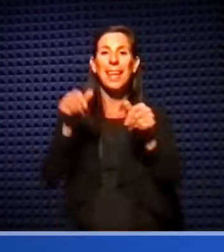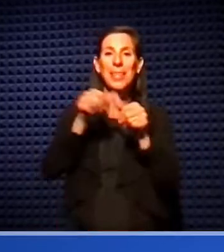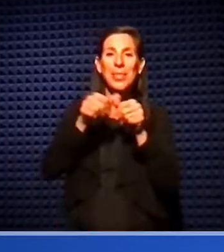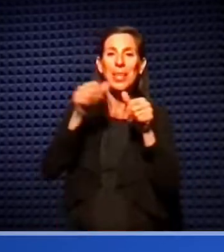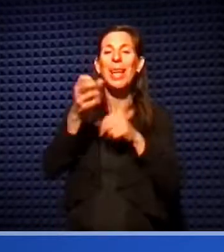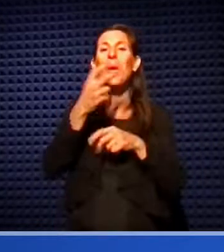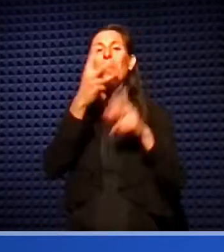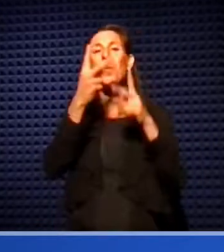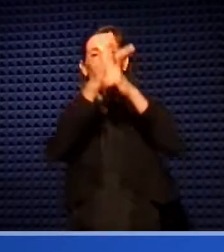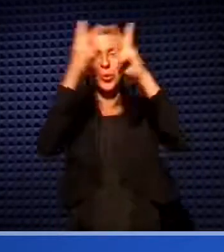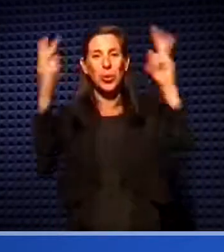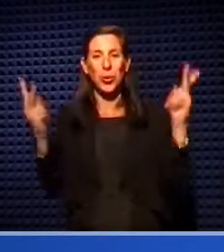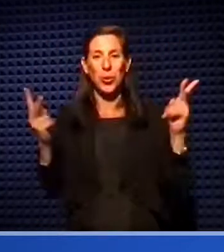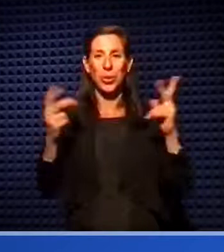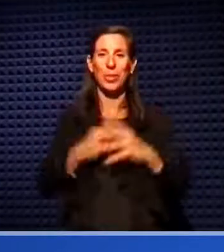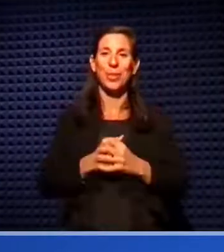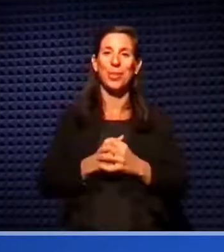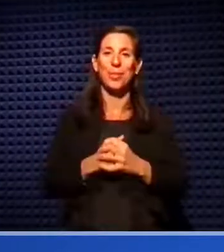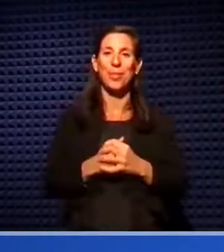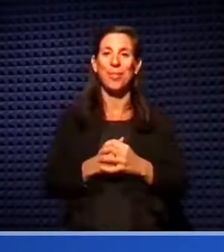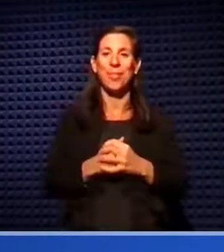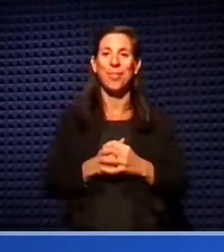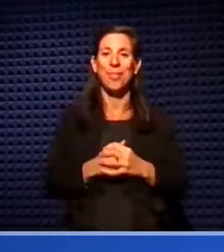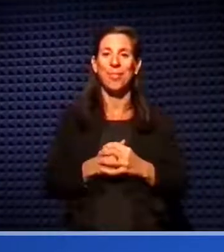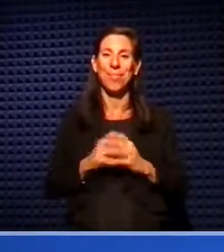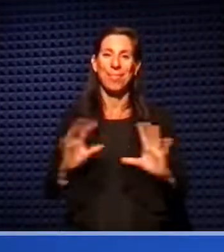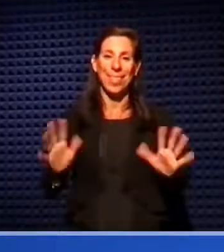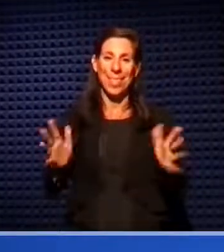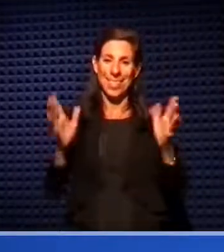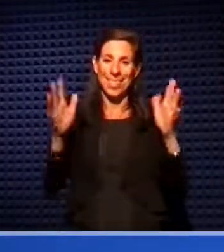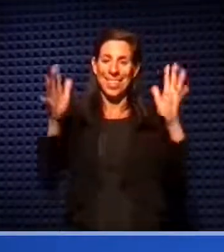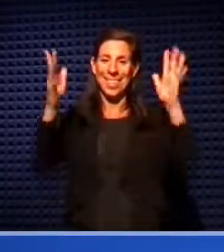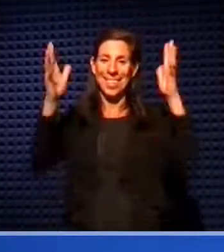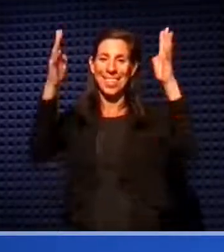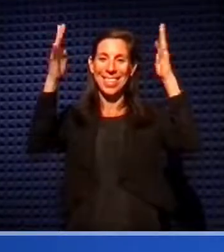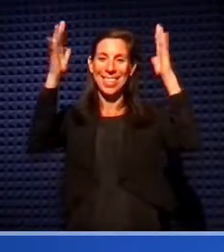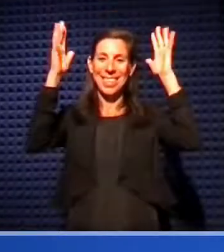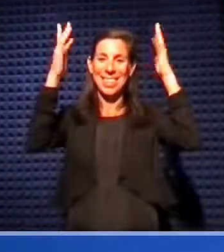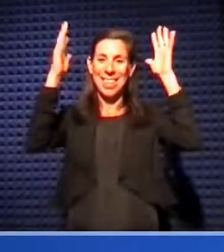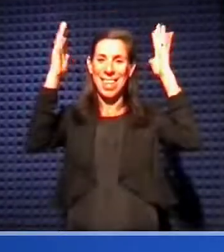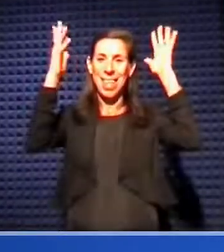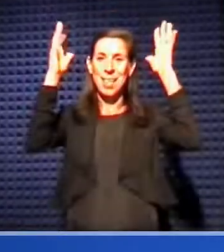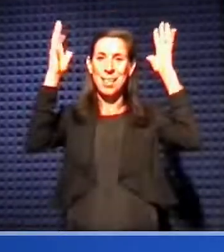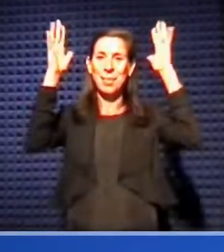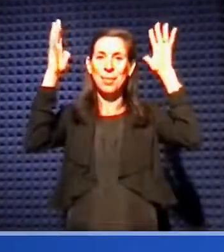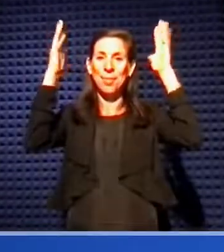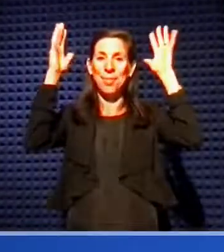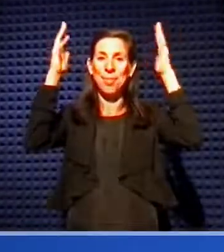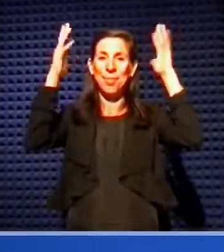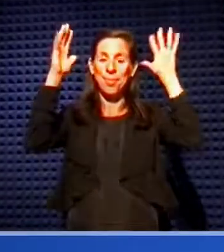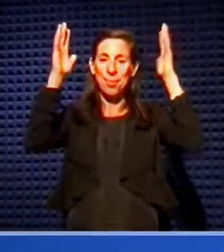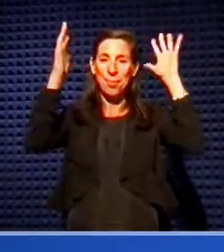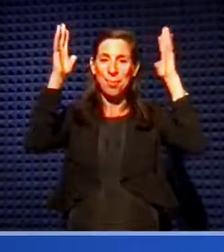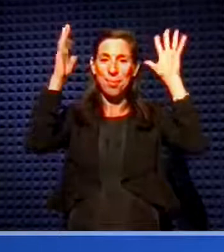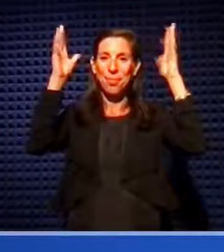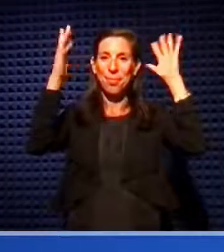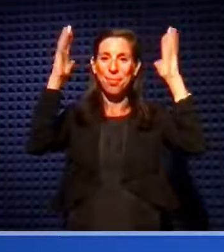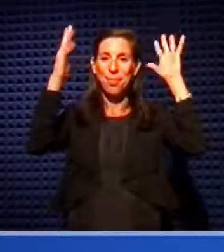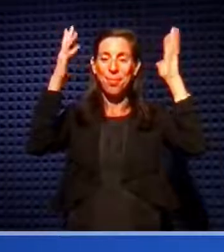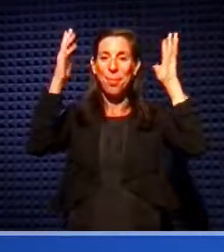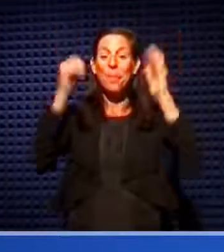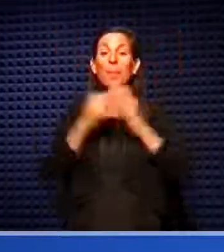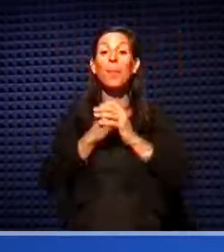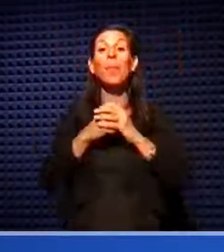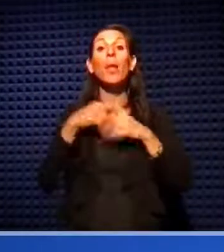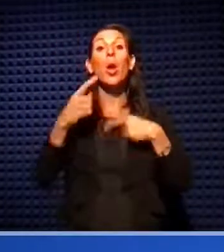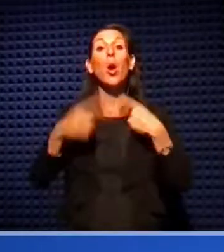hadirkum. Qudus Paulus nafsu Galatia tsahafa malakhti mistintan kinqitsilina. Za gudday zi hadasa ikunatin. Ti